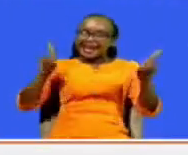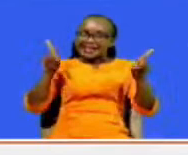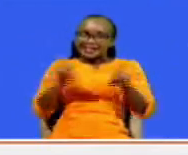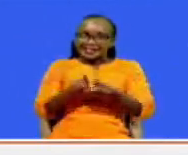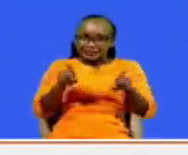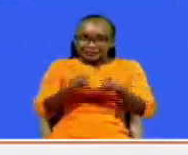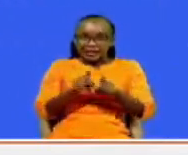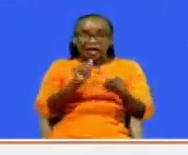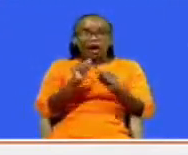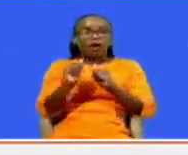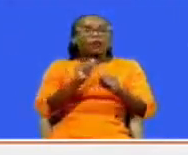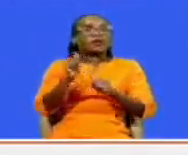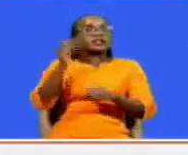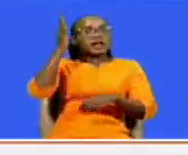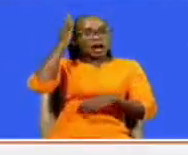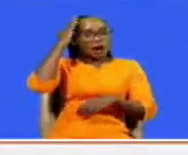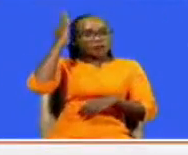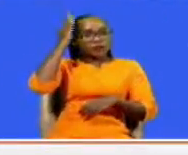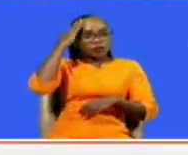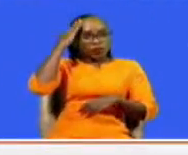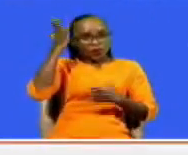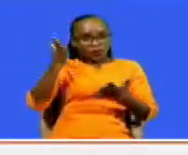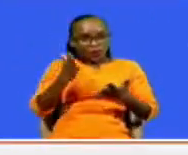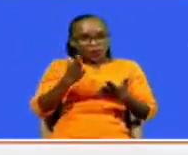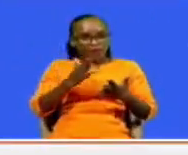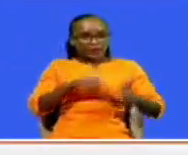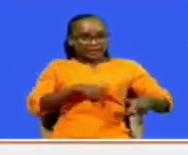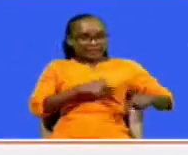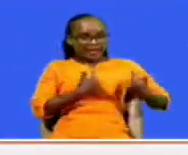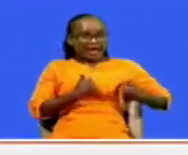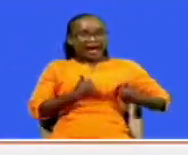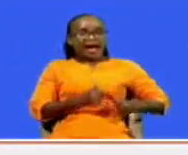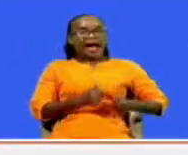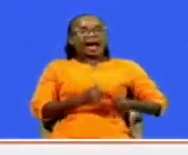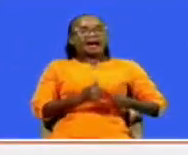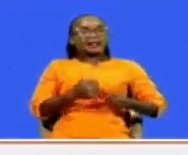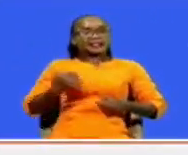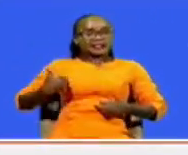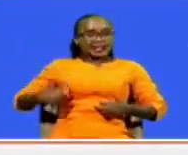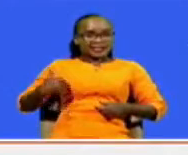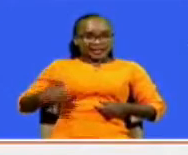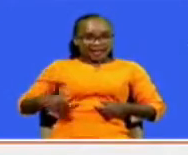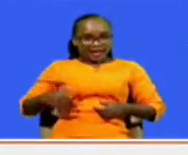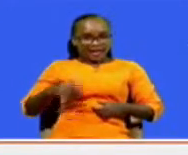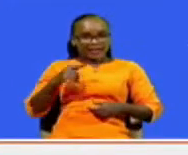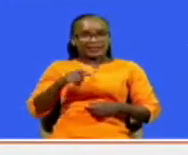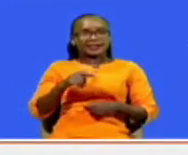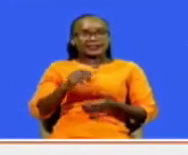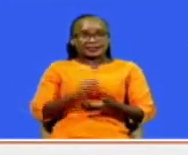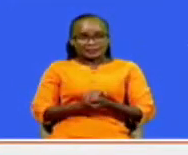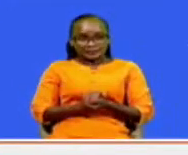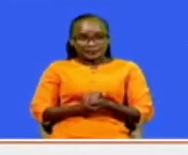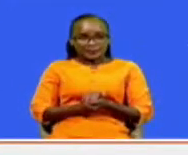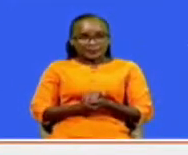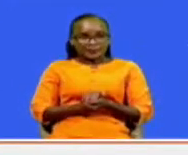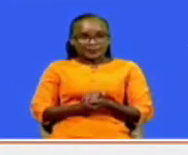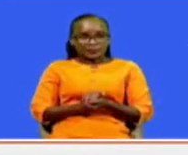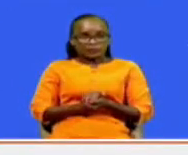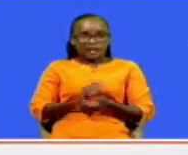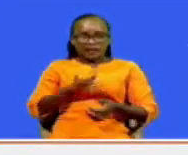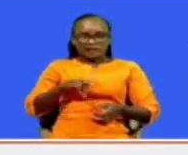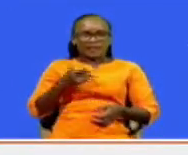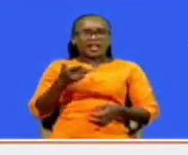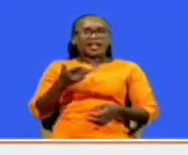huo unaojulikana kama beating heart. Nikasikia kama hii kitu kinakufa ngazi.